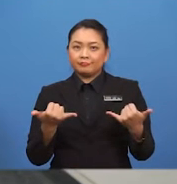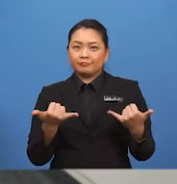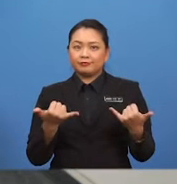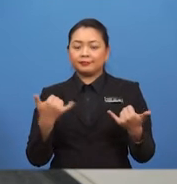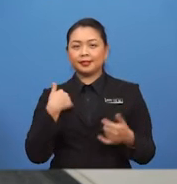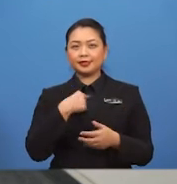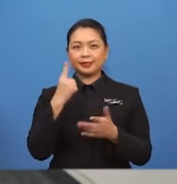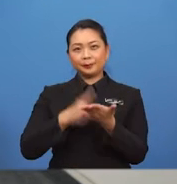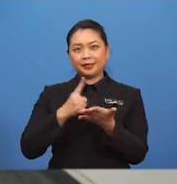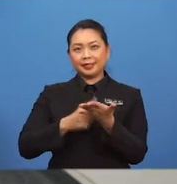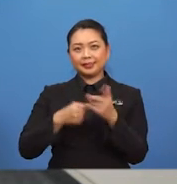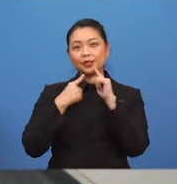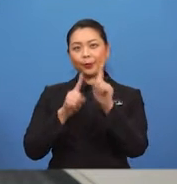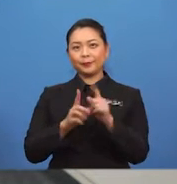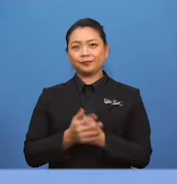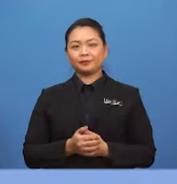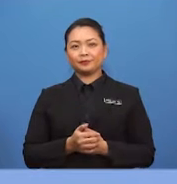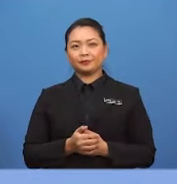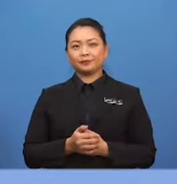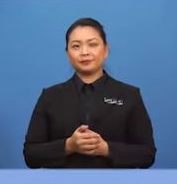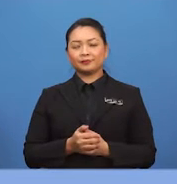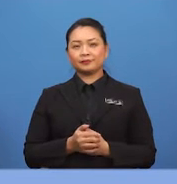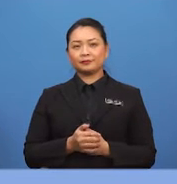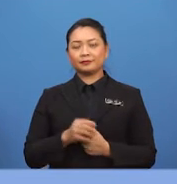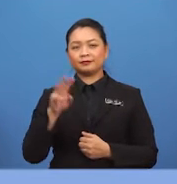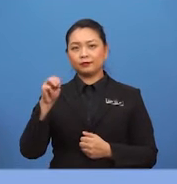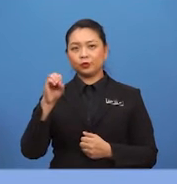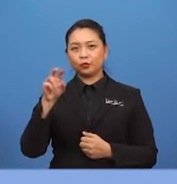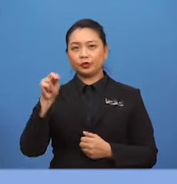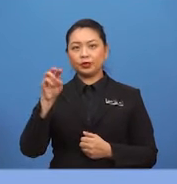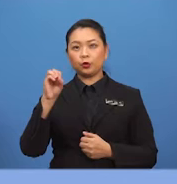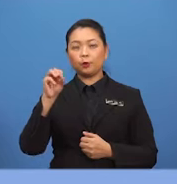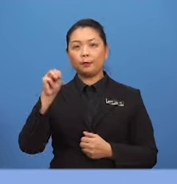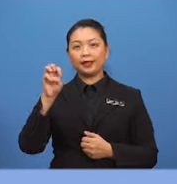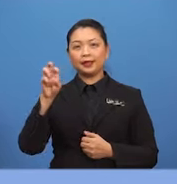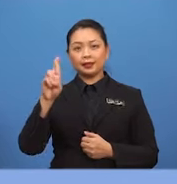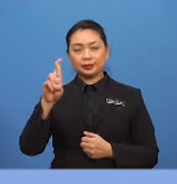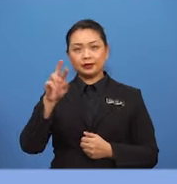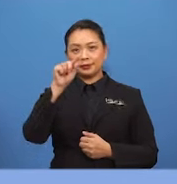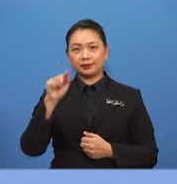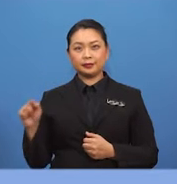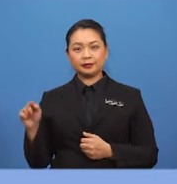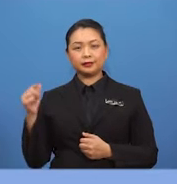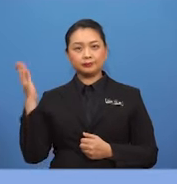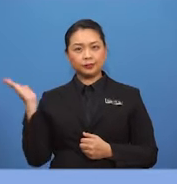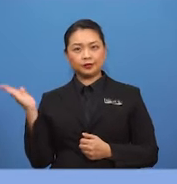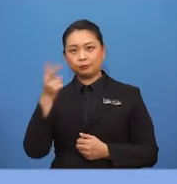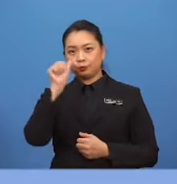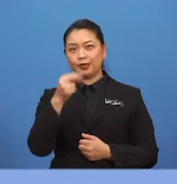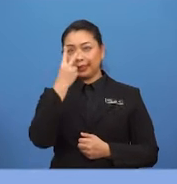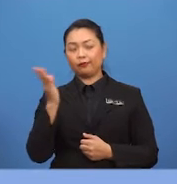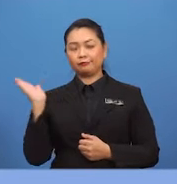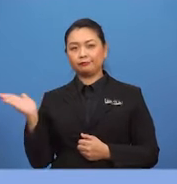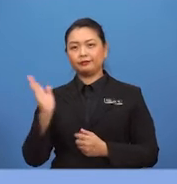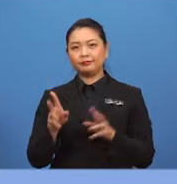Sekarang kita bincangkan jawapannya. Monomer bagi protein adalah asid amino. Kanji